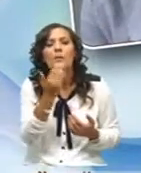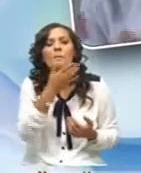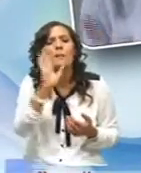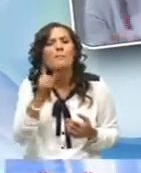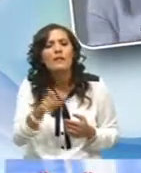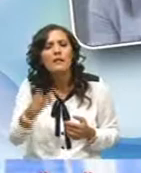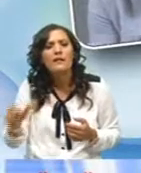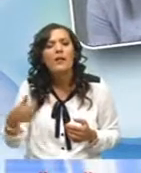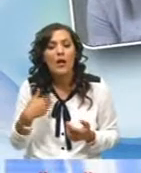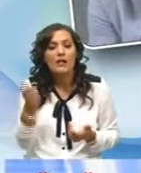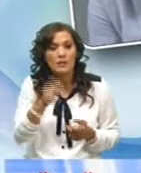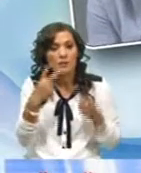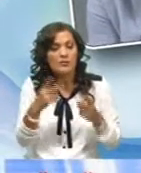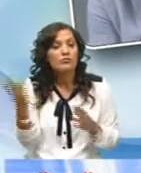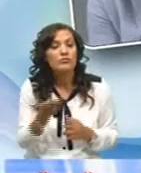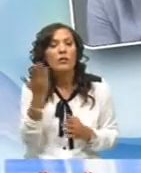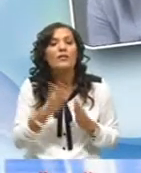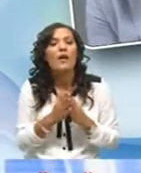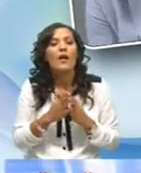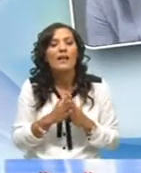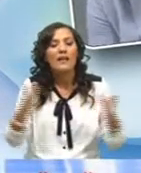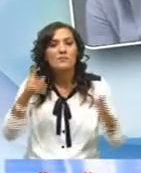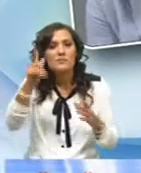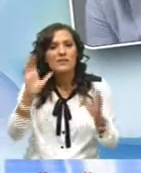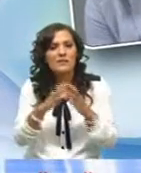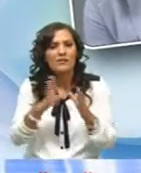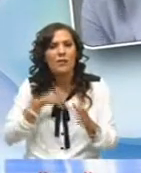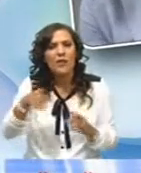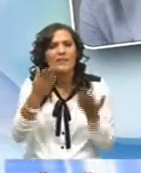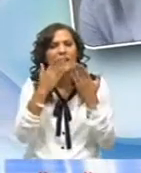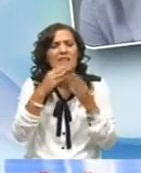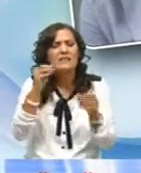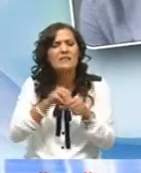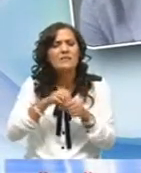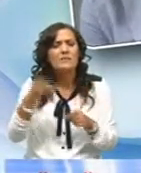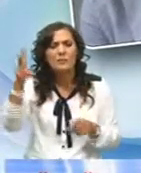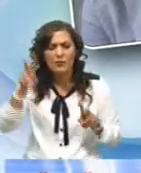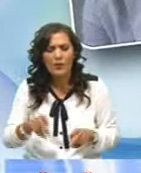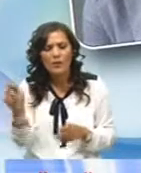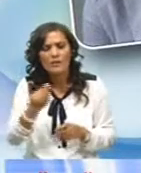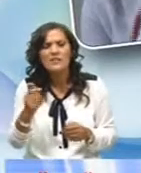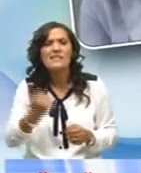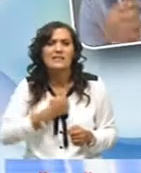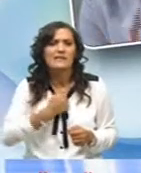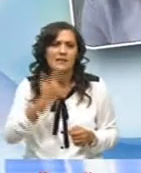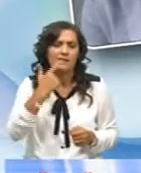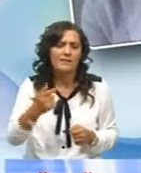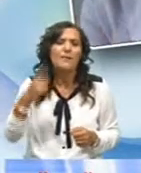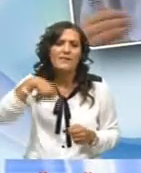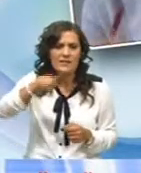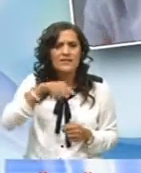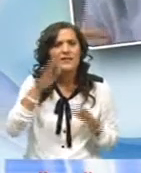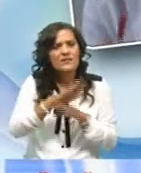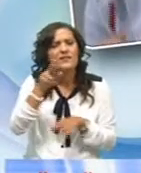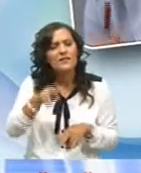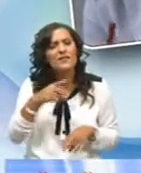bilmedikleri gelip olsa yapabileceği çok daha geniş bir kesim varken gibi bu dersin başına Ama gerçekten sıkıntıdır Sizinde